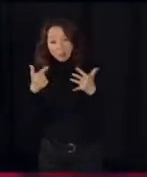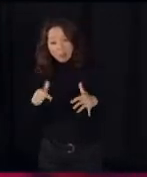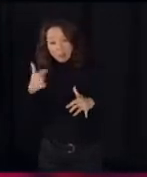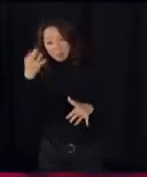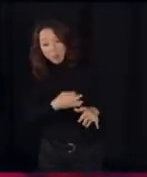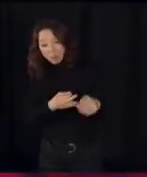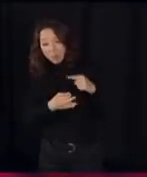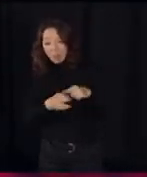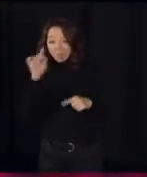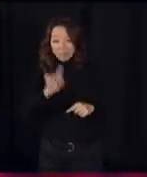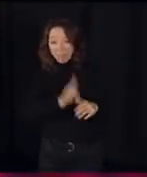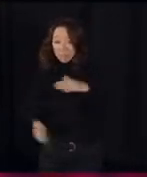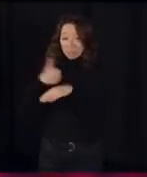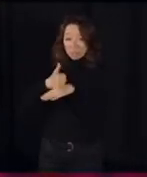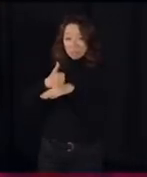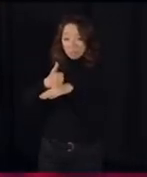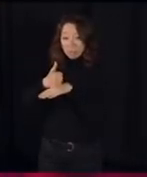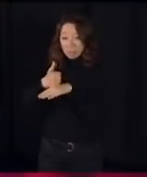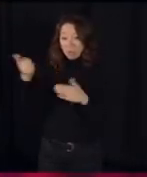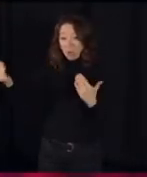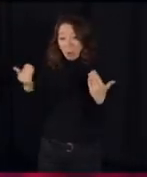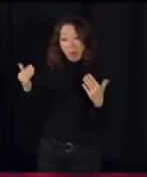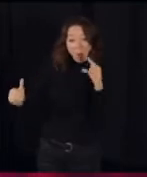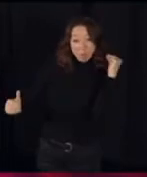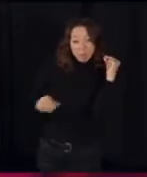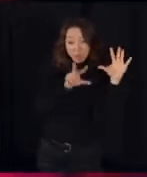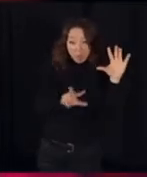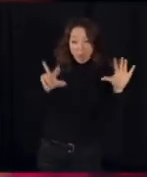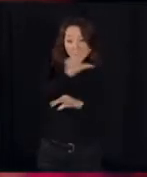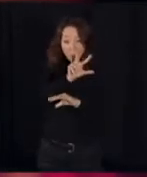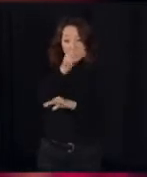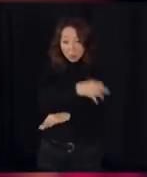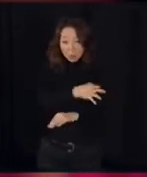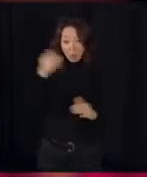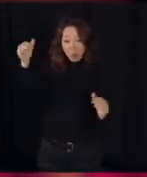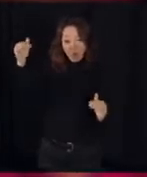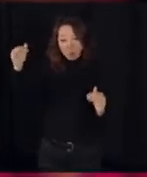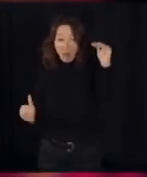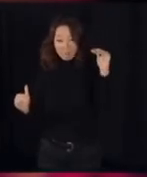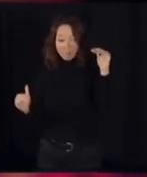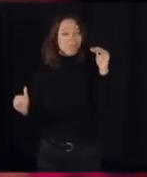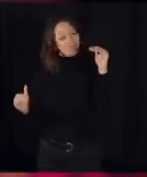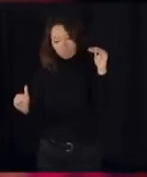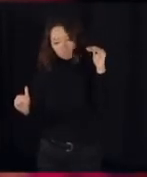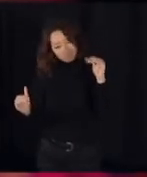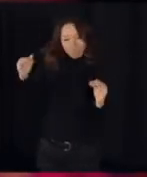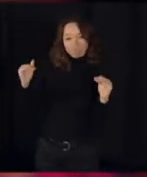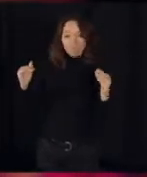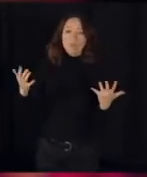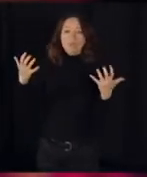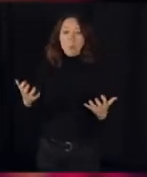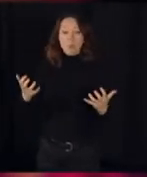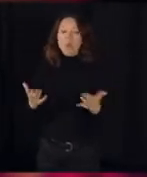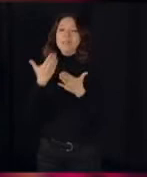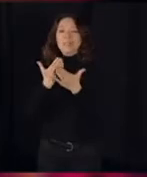contre 83% d'hommes dirigeants. C'est ça qui fera que, lorsqu'un projet d'entrepreneur porté par une